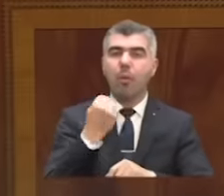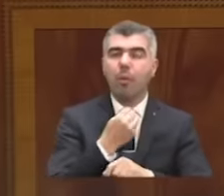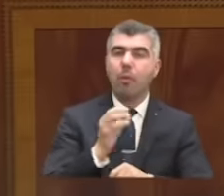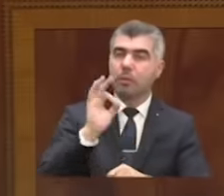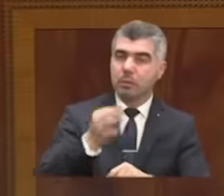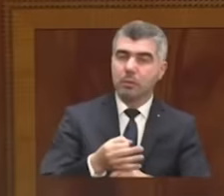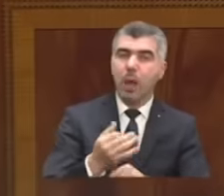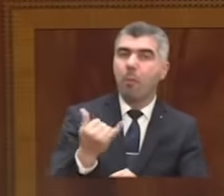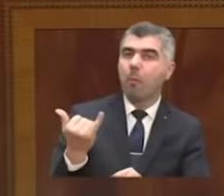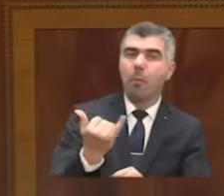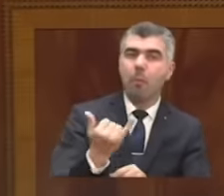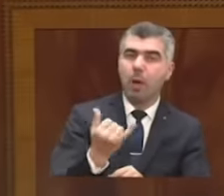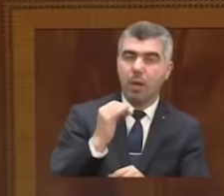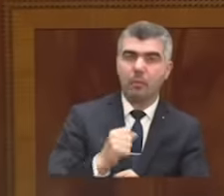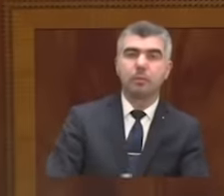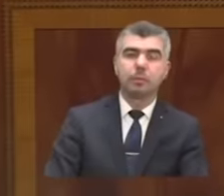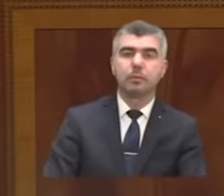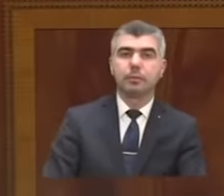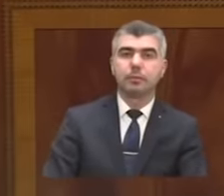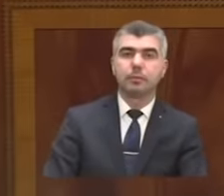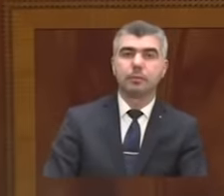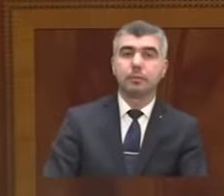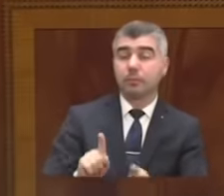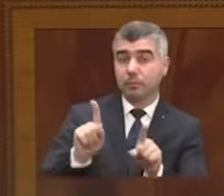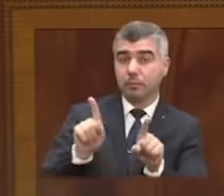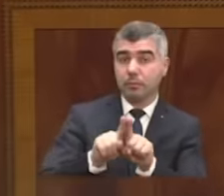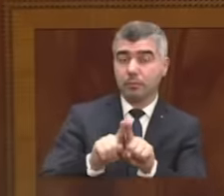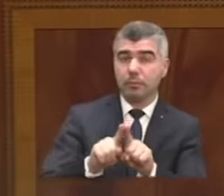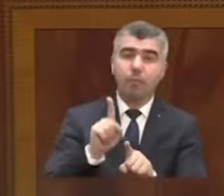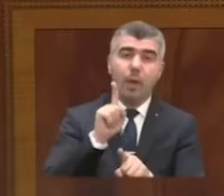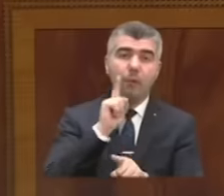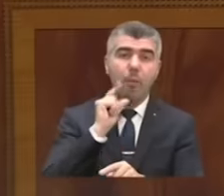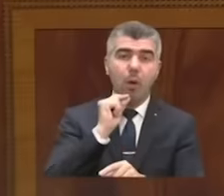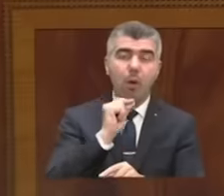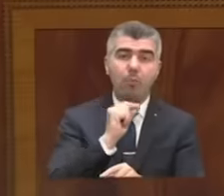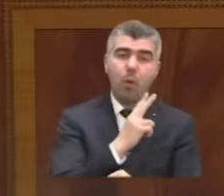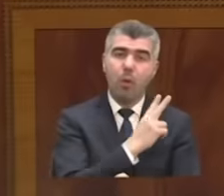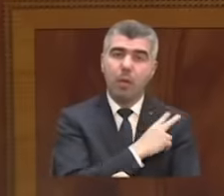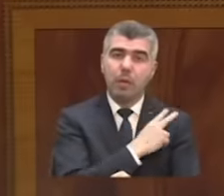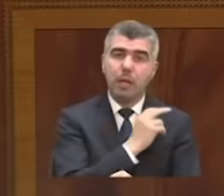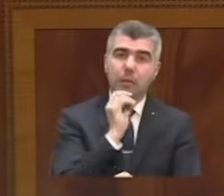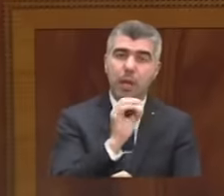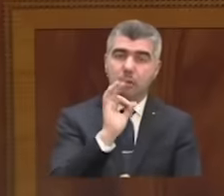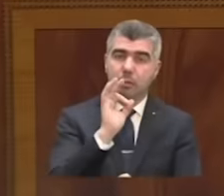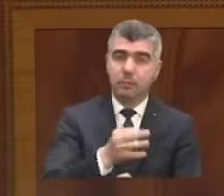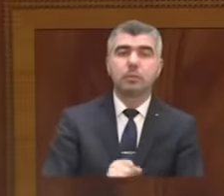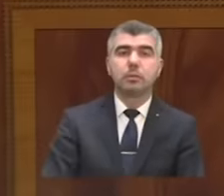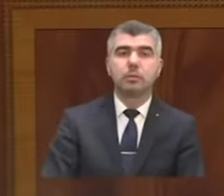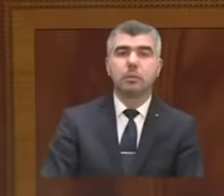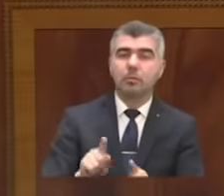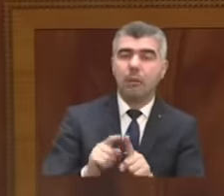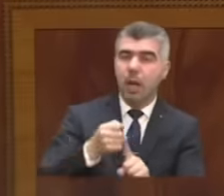لا للوزارة ولا للحكومة مرة أخرى على الأهمية الخاصة التي يحظى بها نساء ورجال